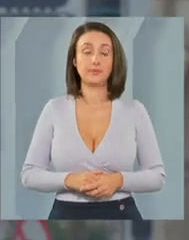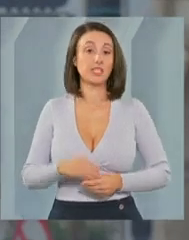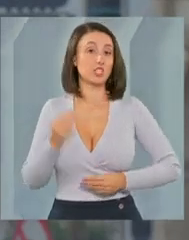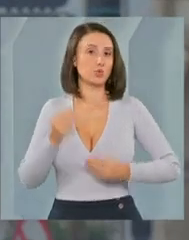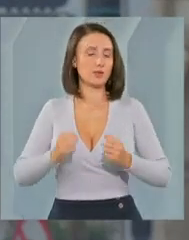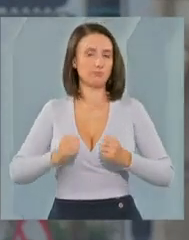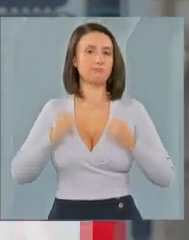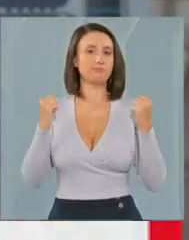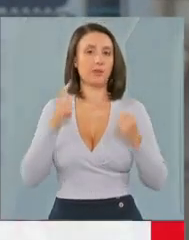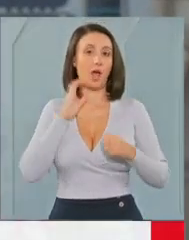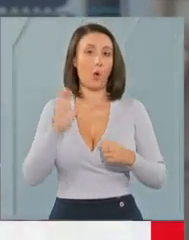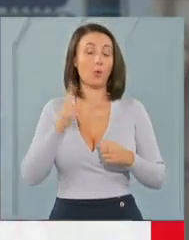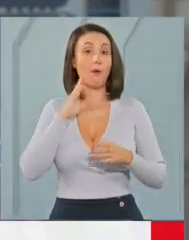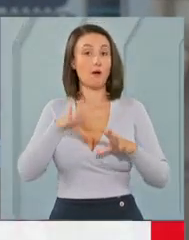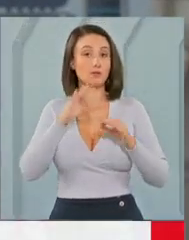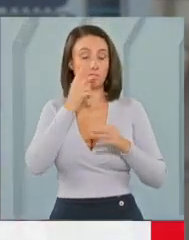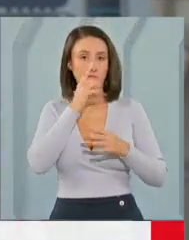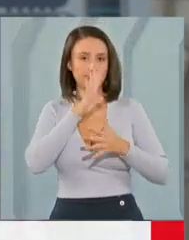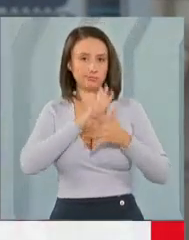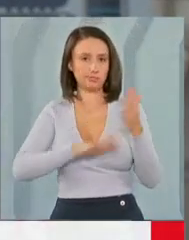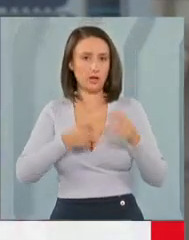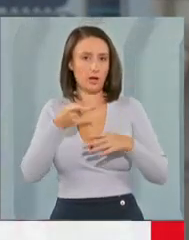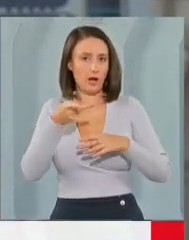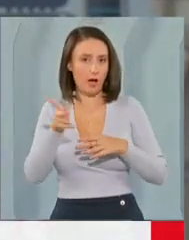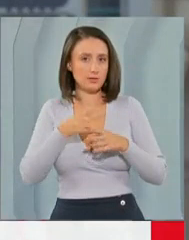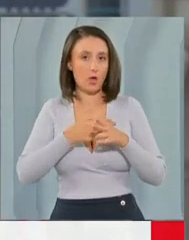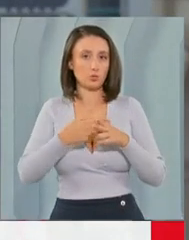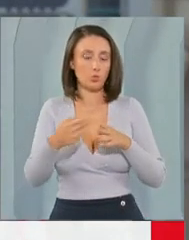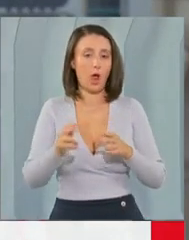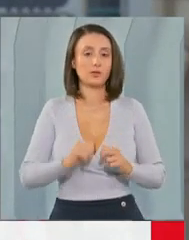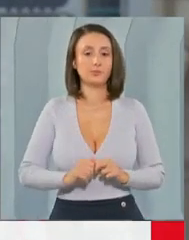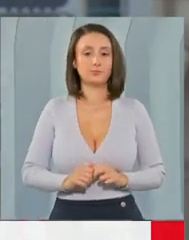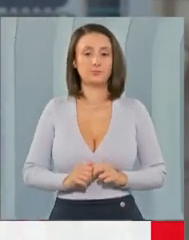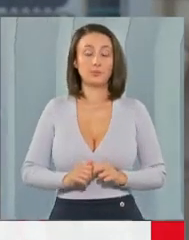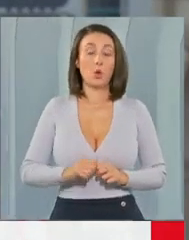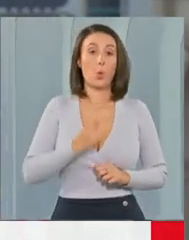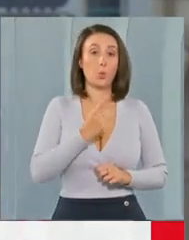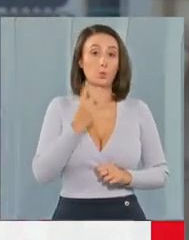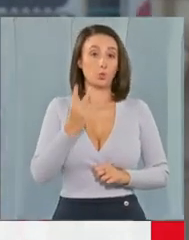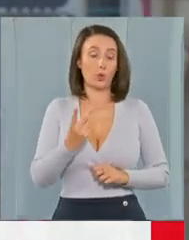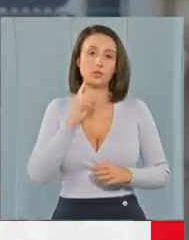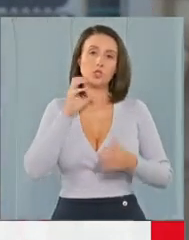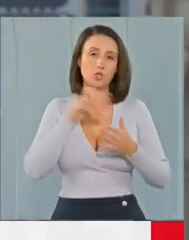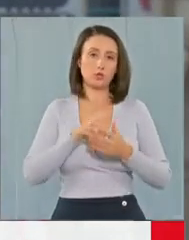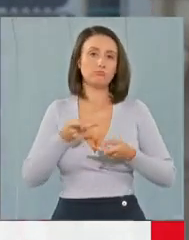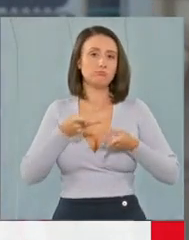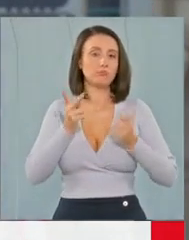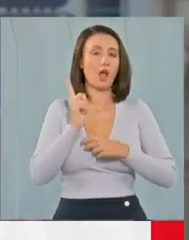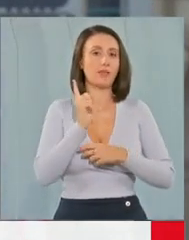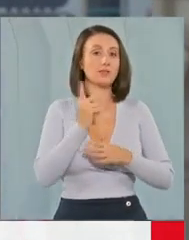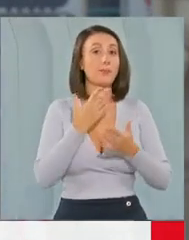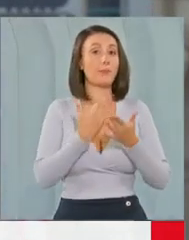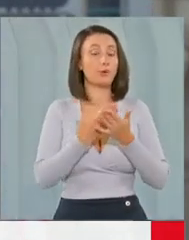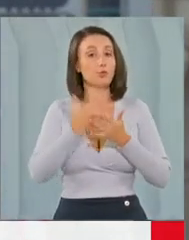Situația alarmantă în Europa. Au fost detectate scurgeri misterioase de gaze naturale în gazoductele Nord Stream 1 și 2. În zona a fost emis un avertisment pentru